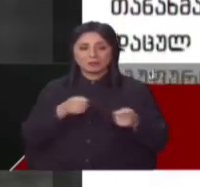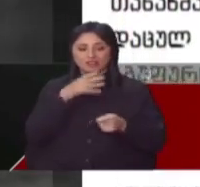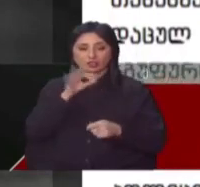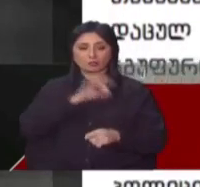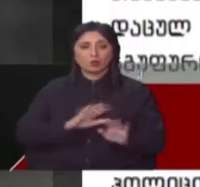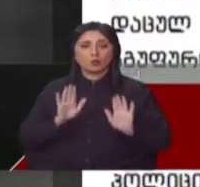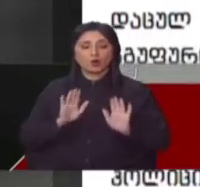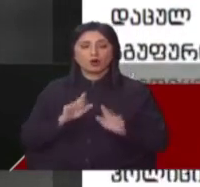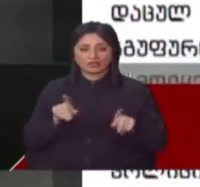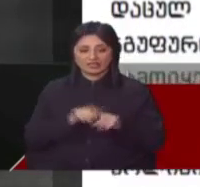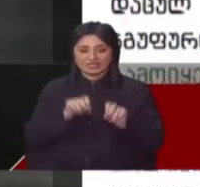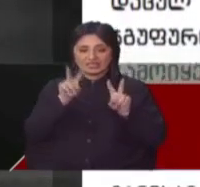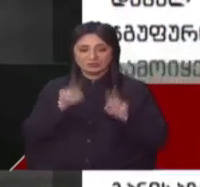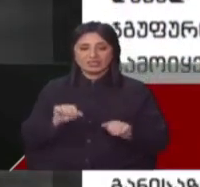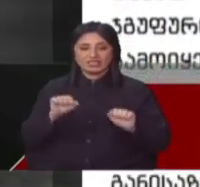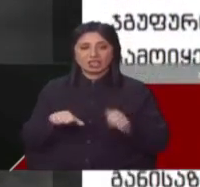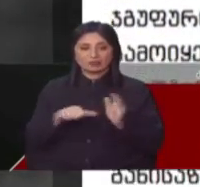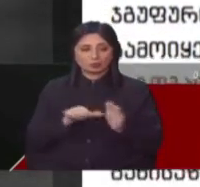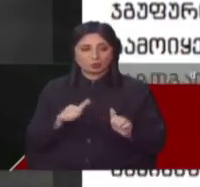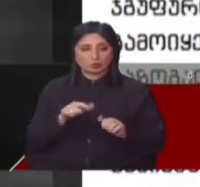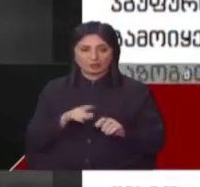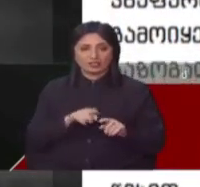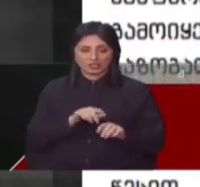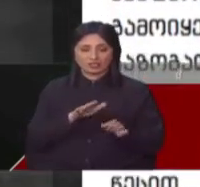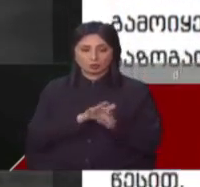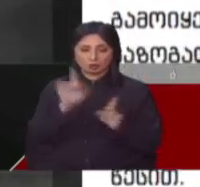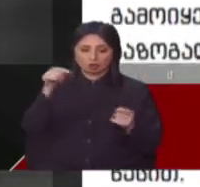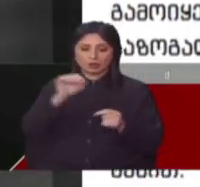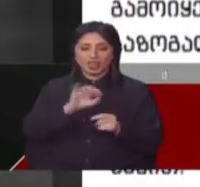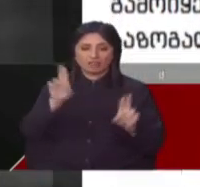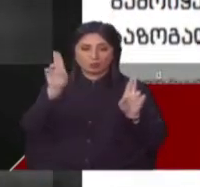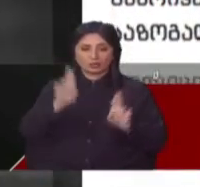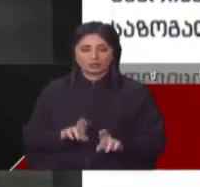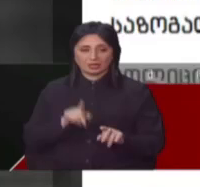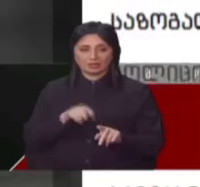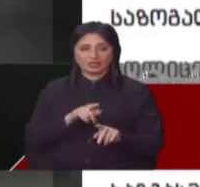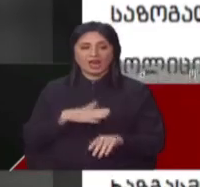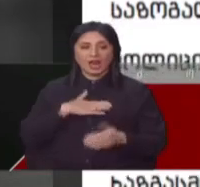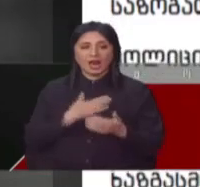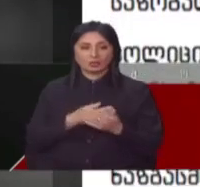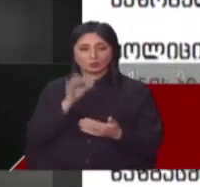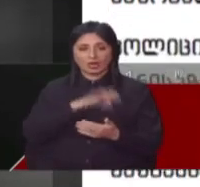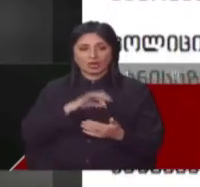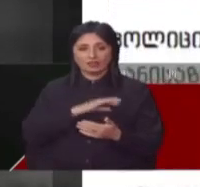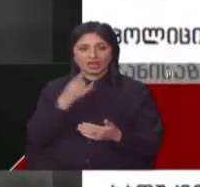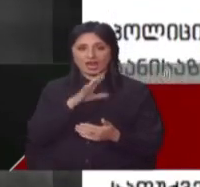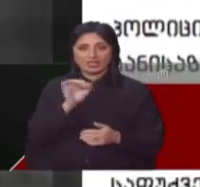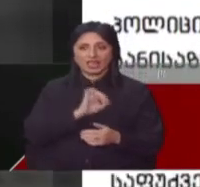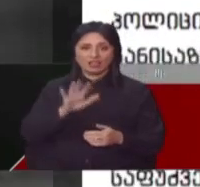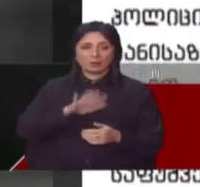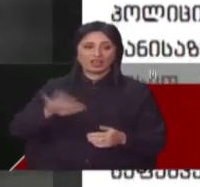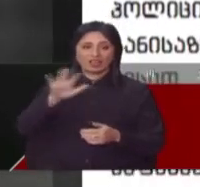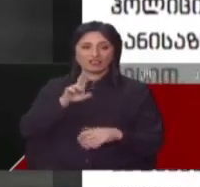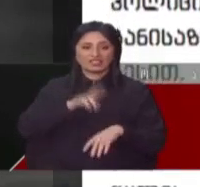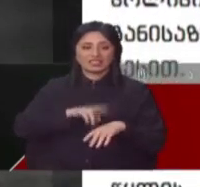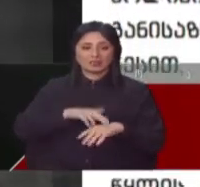și crebe scolod, i se specialul, sa șole, bis, rom, le bit, ruse, sa bami soba și Europol, standard, tepta, da, activurat, gamoi, reneba, ara, irti, Europol, cu